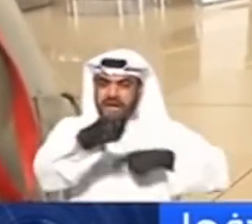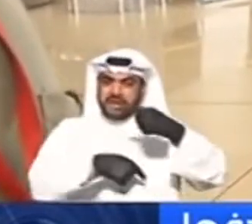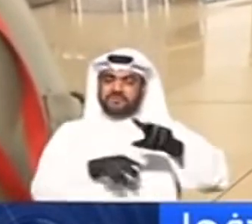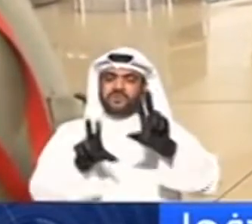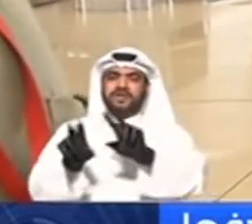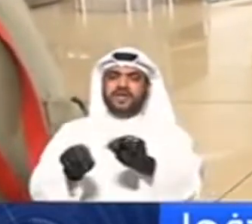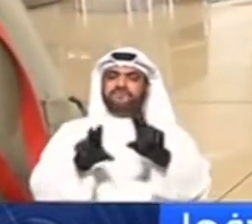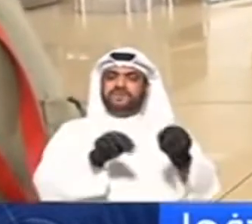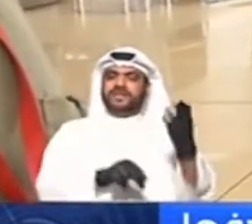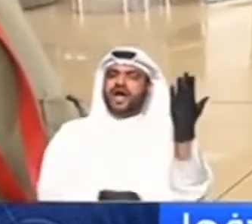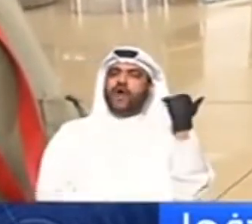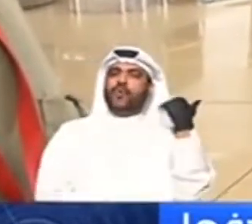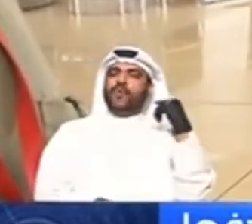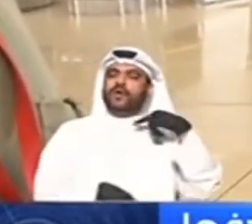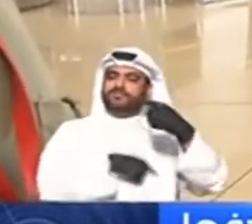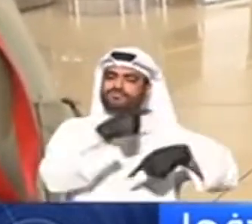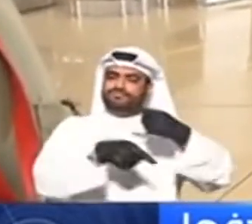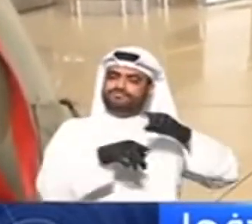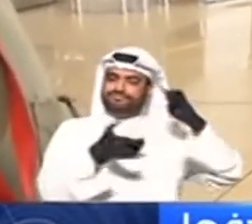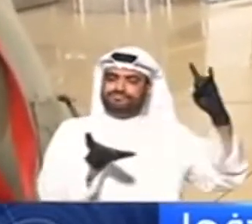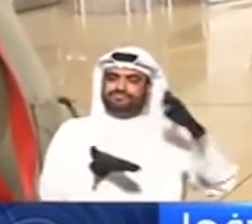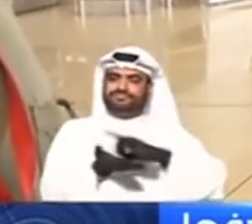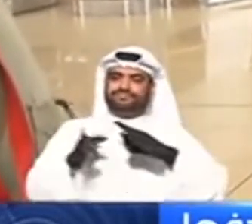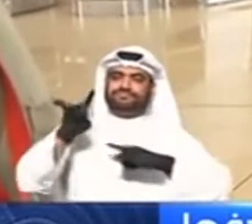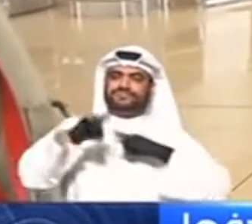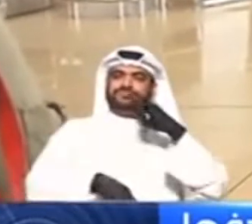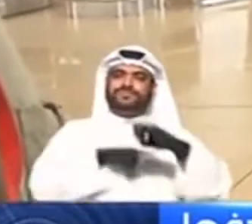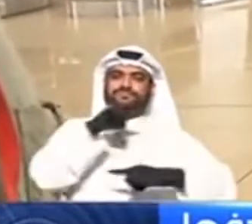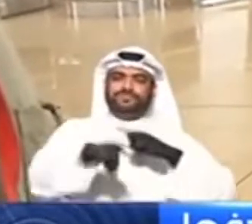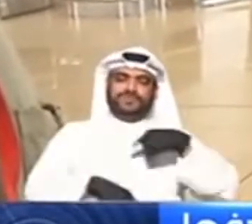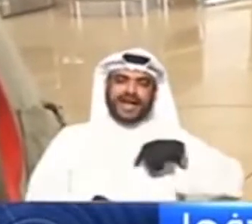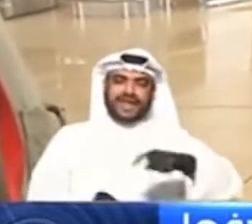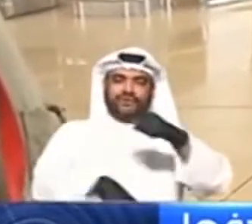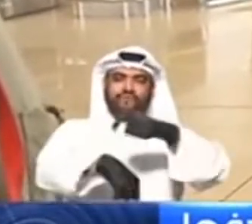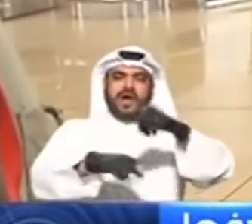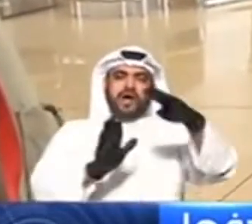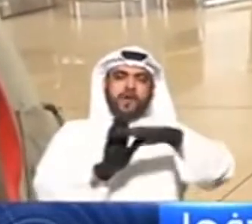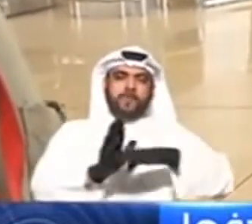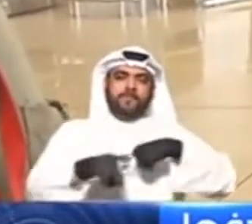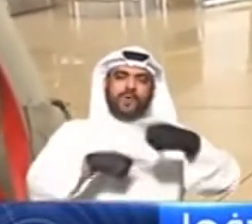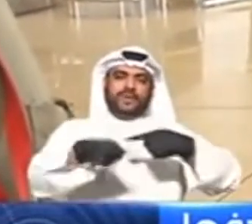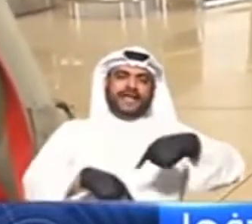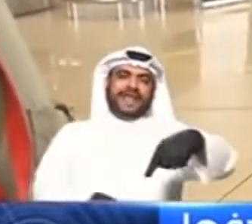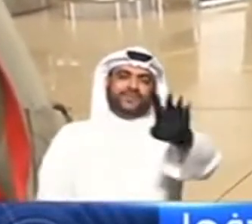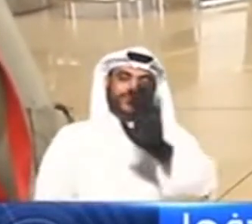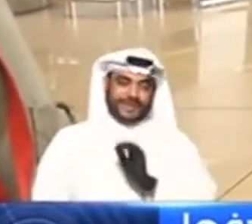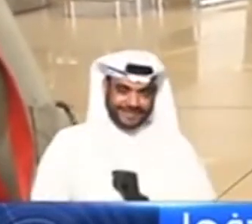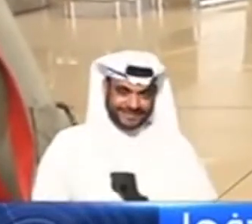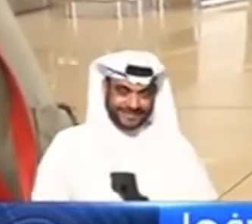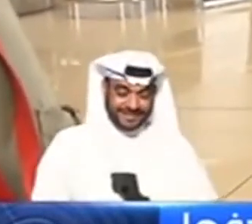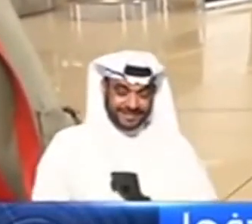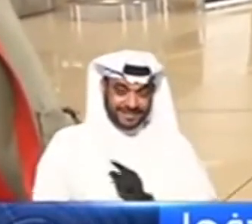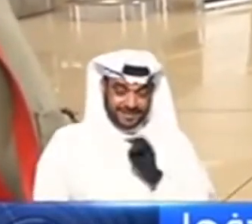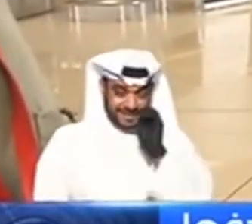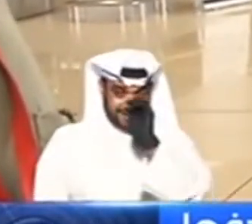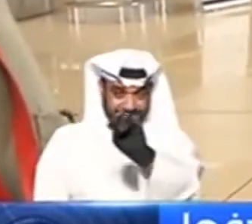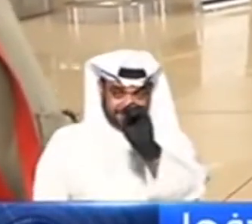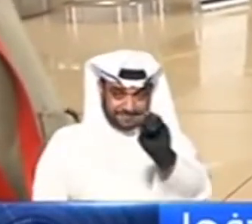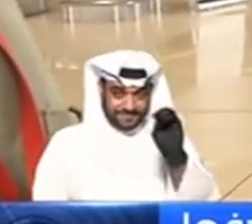الطريقة اللي كانت يعني موجودة في السابق إن شاء الله. ومن ندعو في